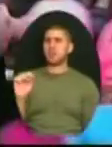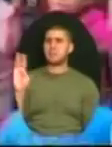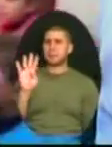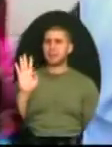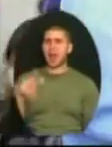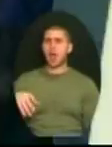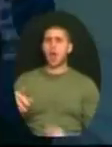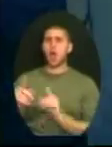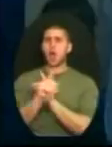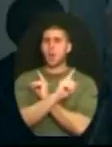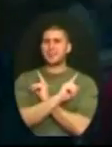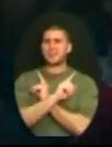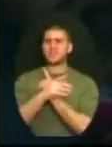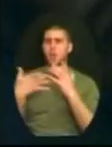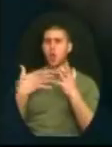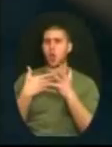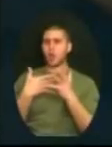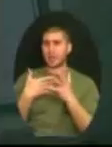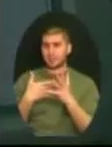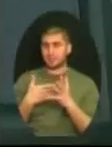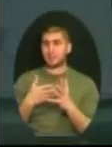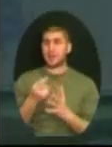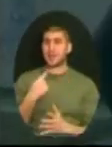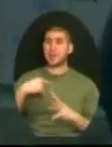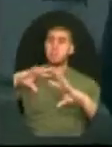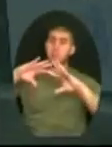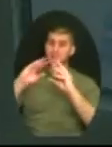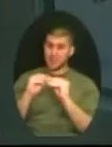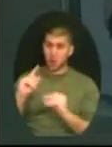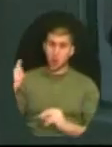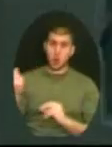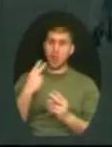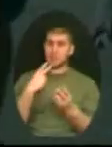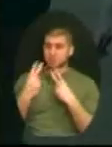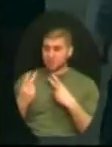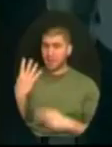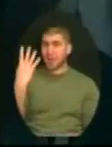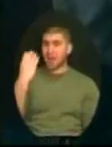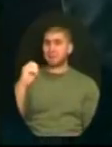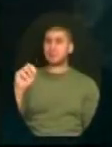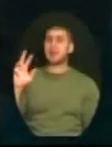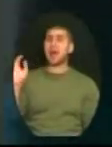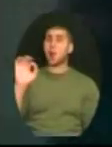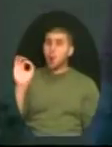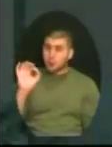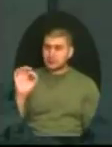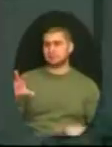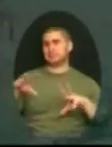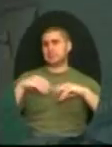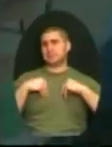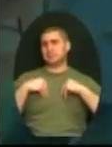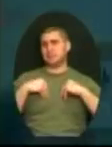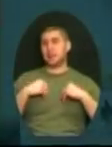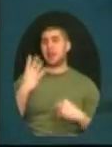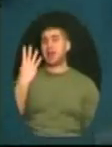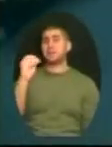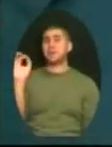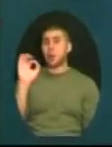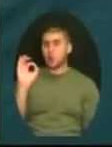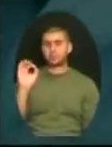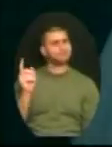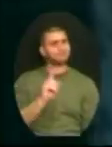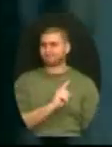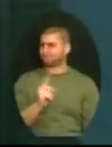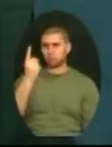על אובייקטיביות החוקרים? אני הולך כללי, כלל המשיבים, 40% מהציבור מסכים, 40%